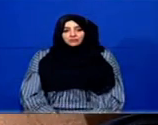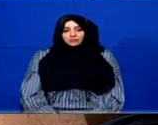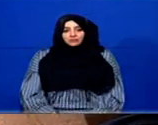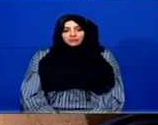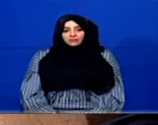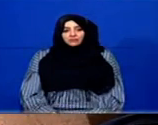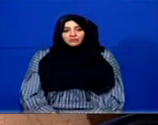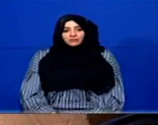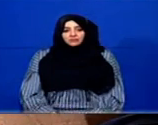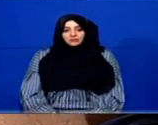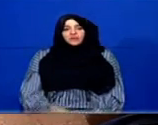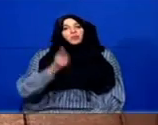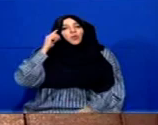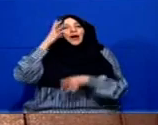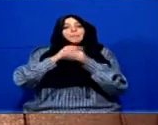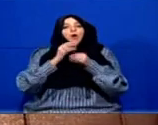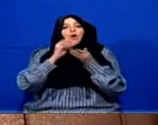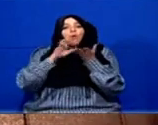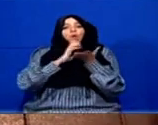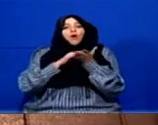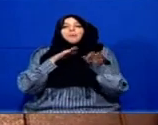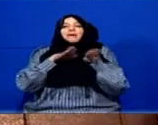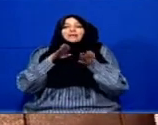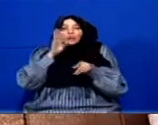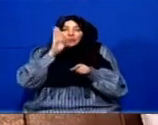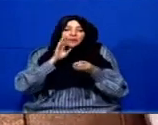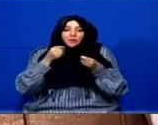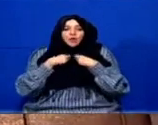لحفظ القران الكريم الطريقه